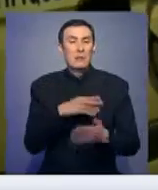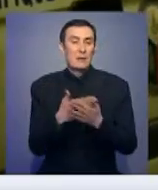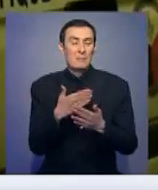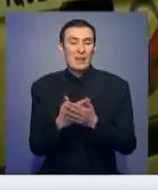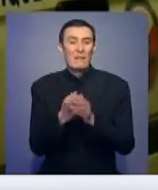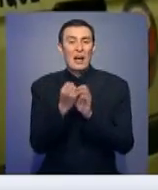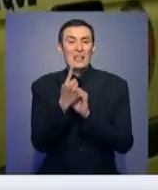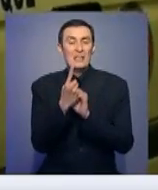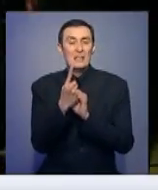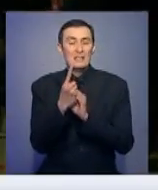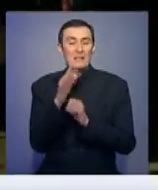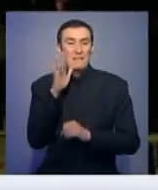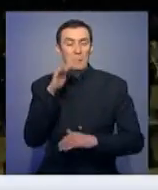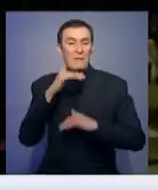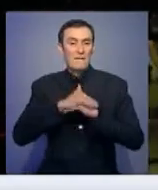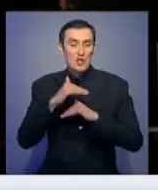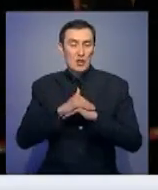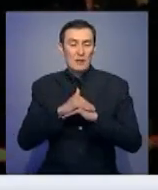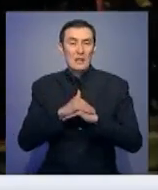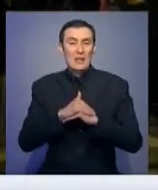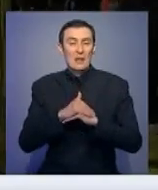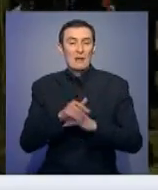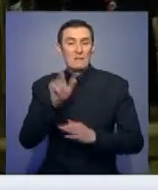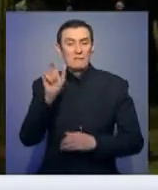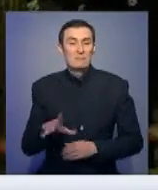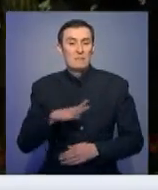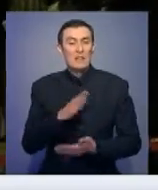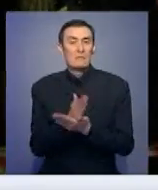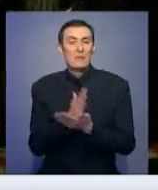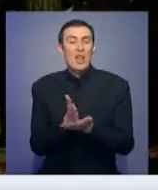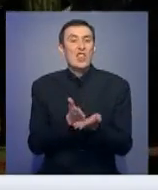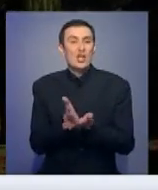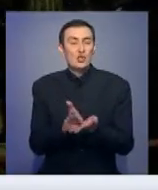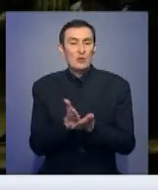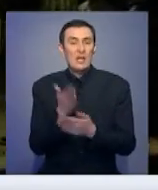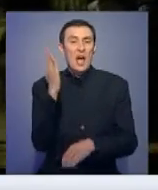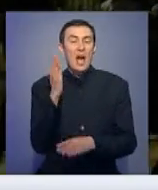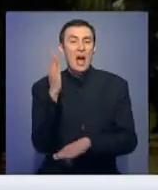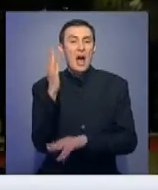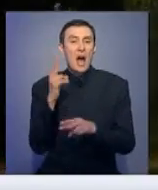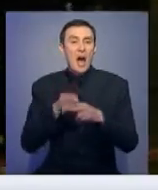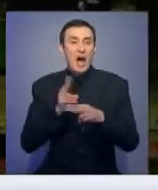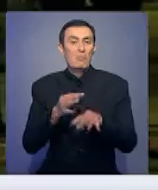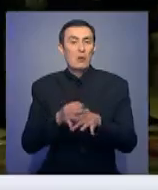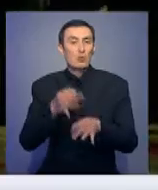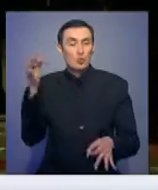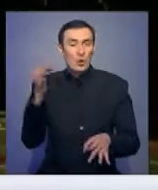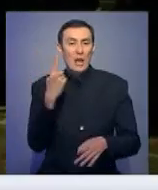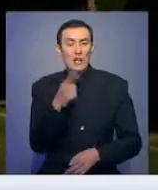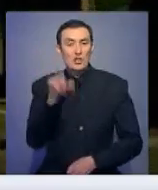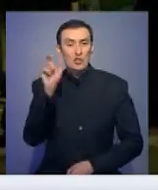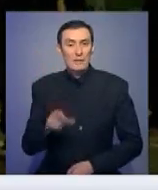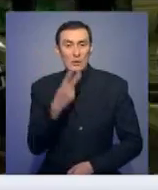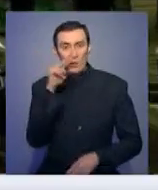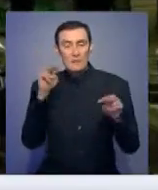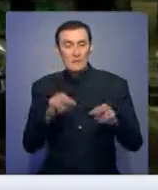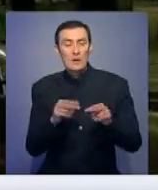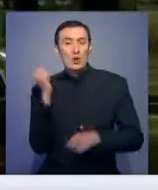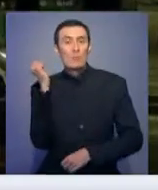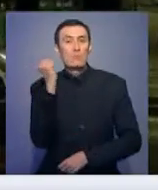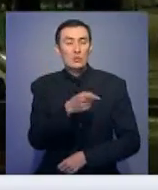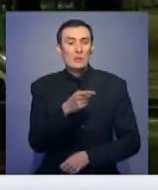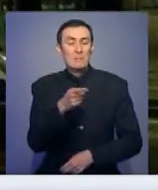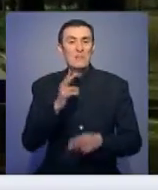произошла примерно в 11 вечера. Злоумышленник был вооружен ножом и арматурой. Один из свидетелей преступления бросил в